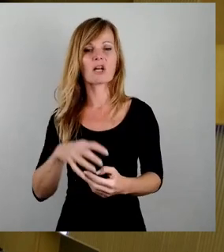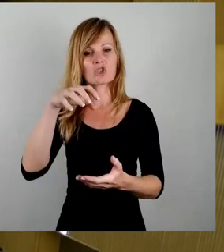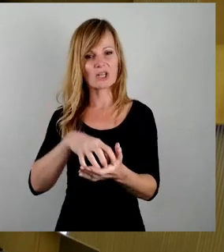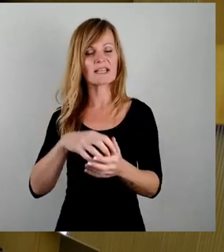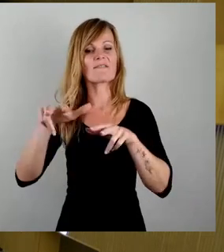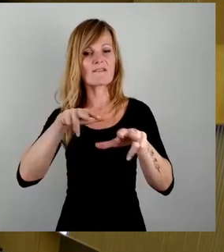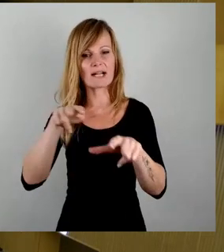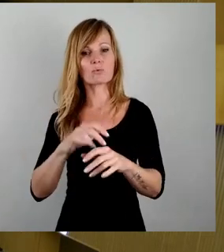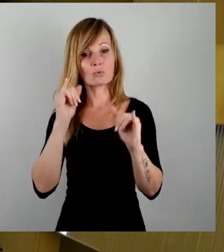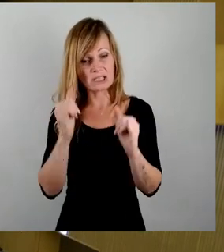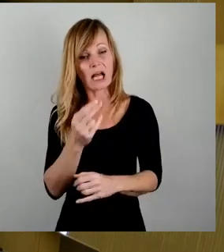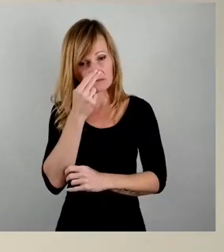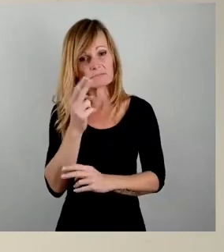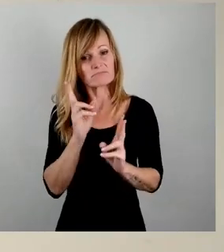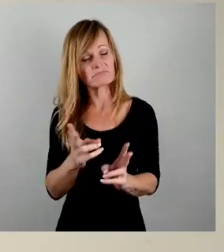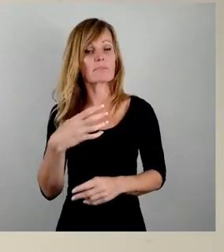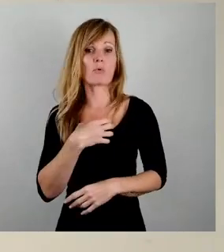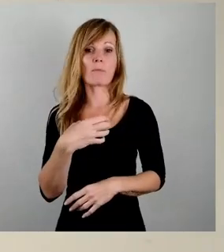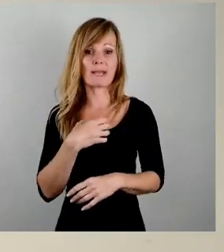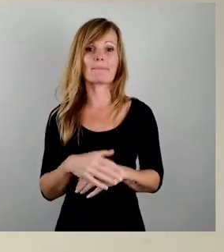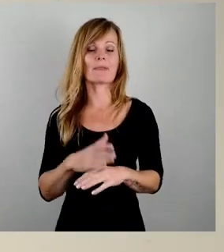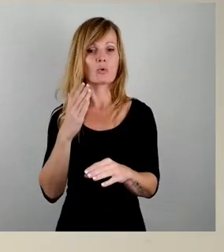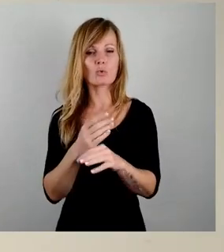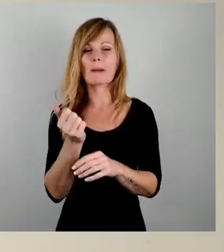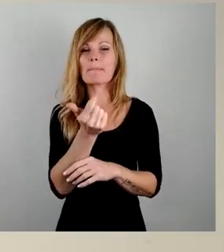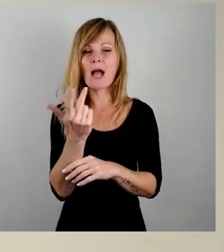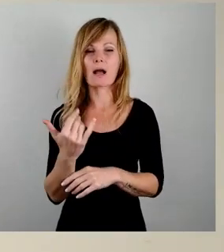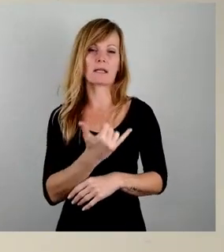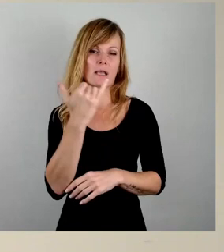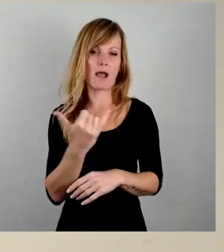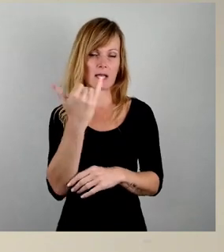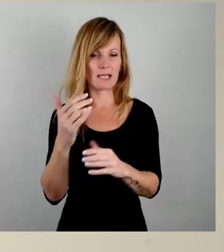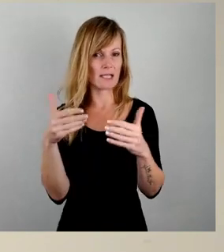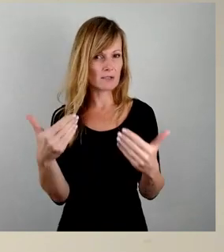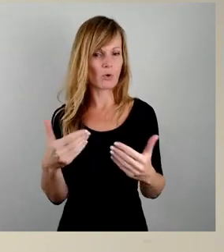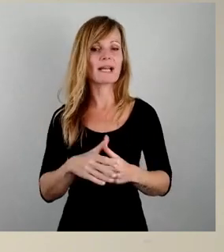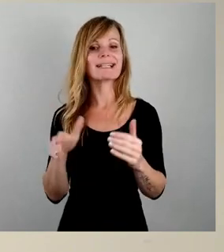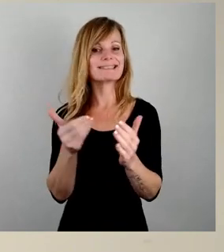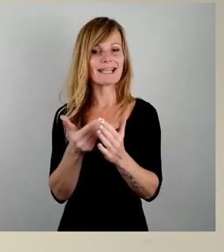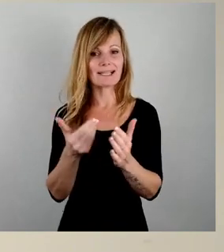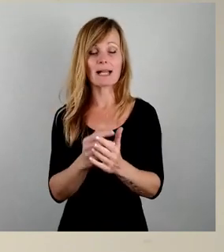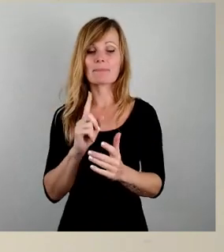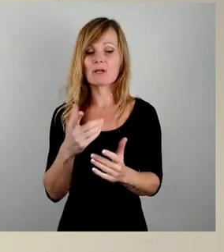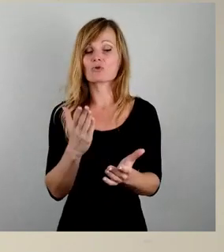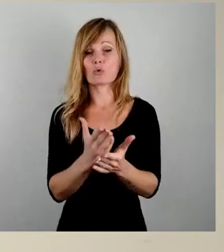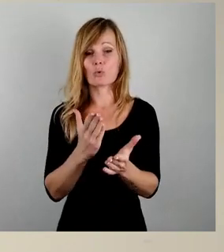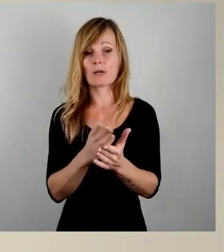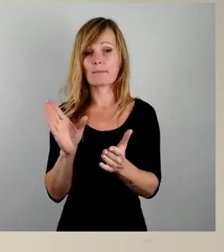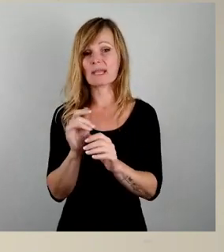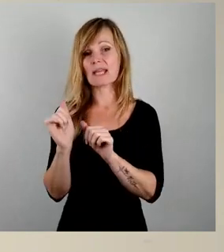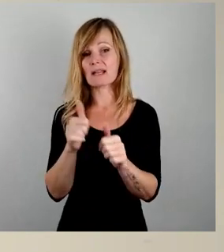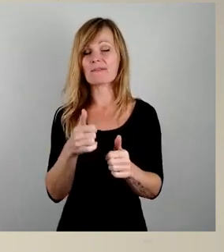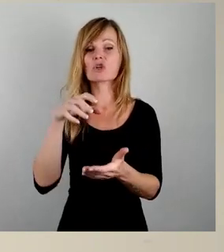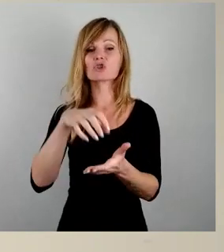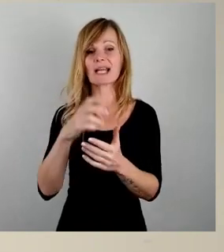an, seit mehreren Jahren und hat deshalb unter anderem mit Hilfe des Stadtrats